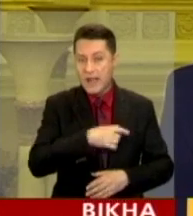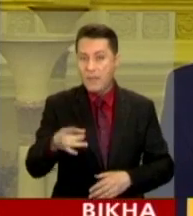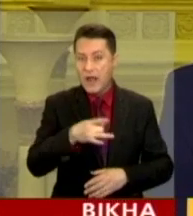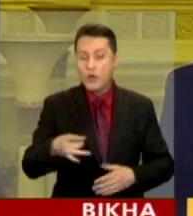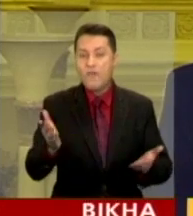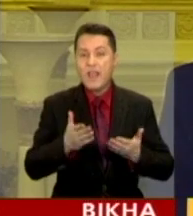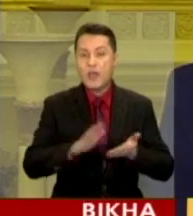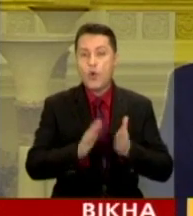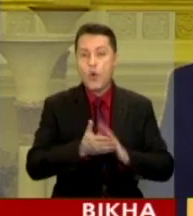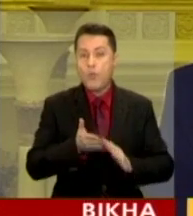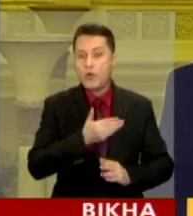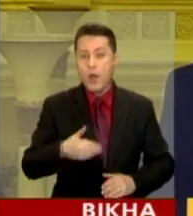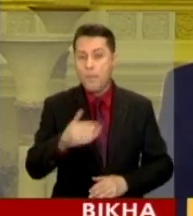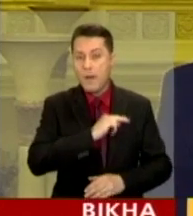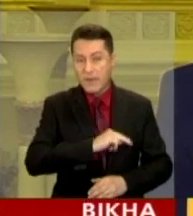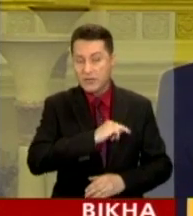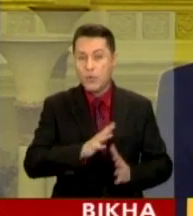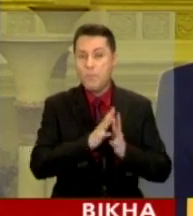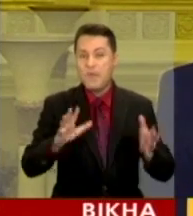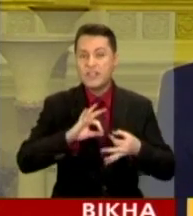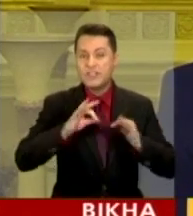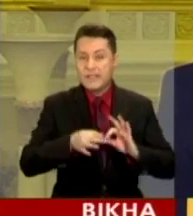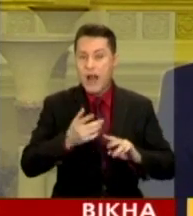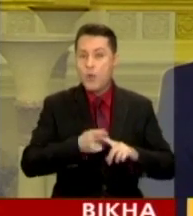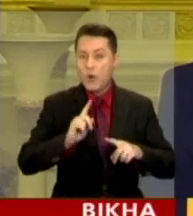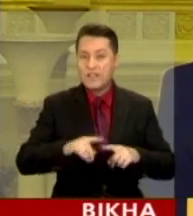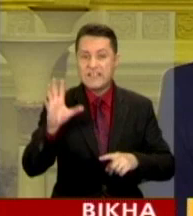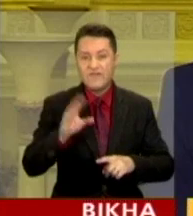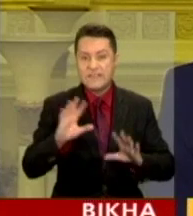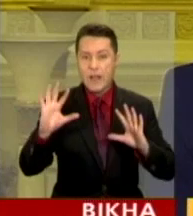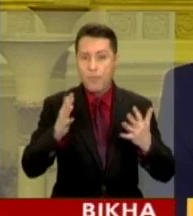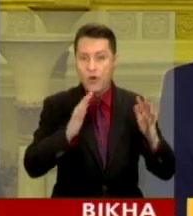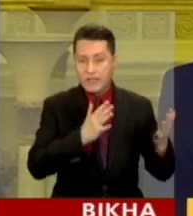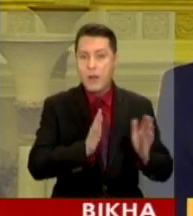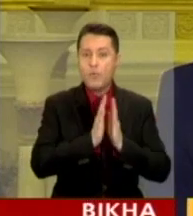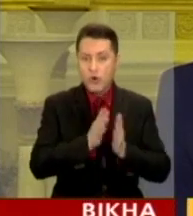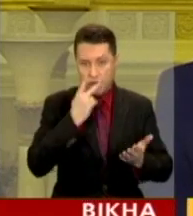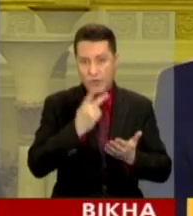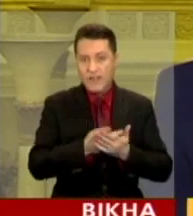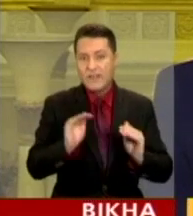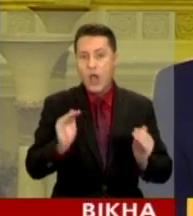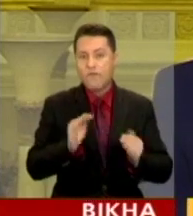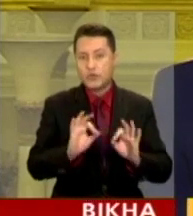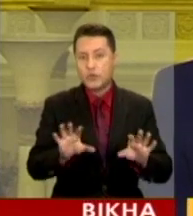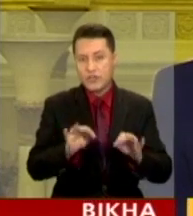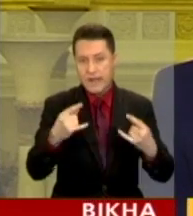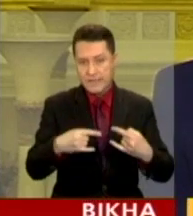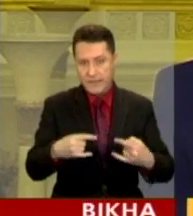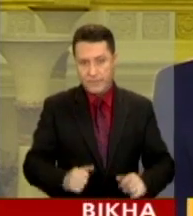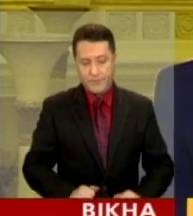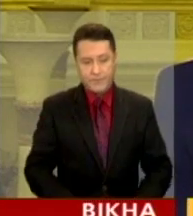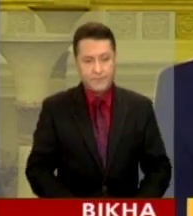зараз працюємо. Ну, але більш детально про ці всі події прошу подивитися у сюжеті.